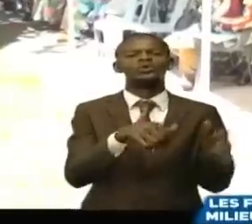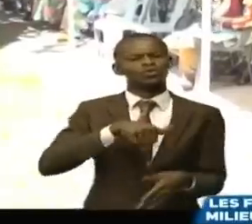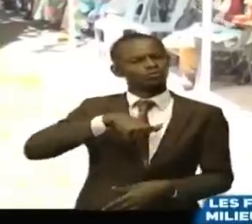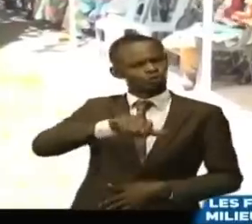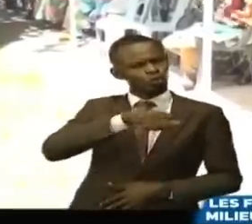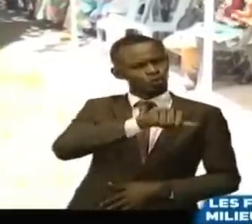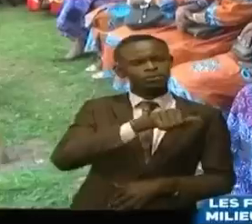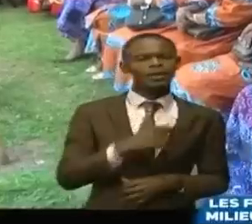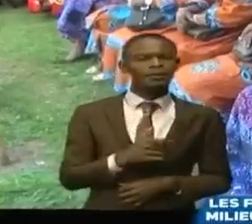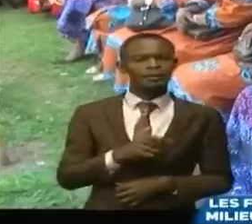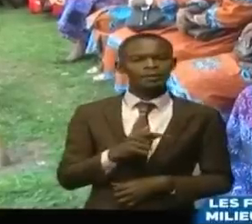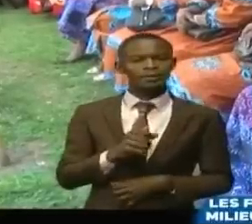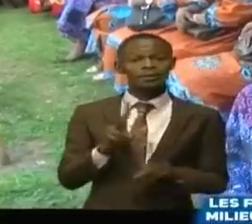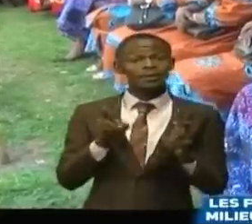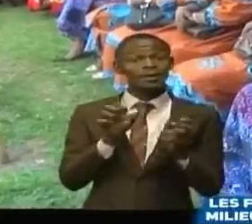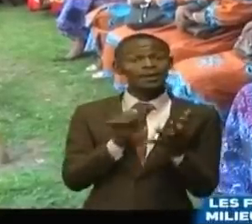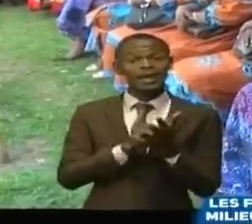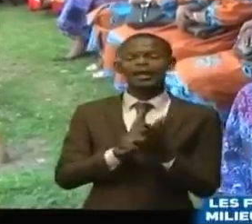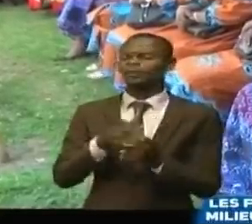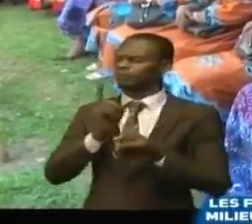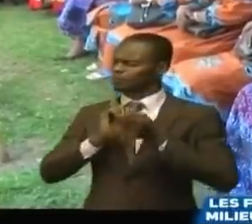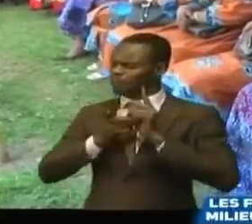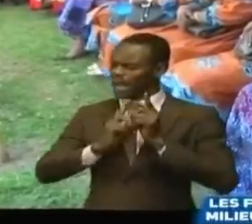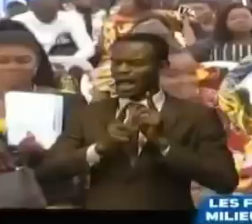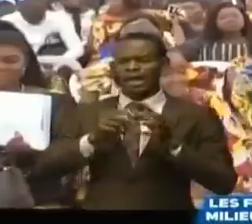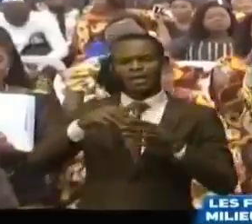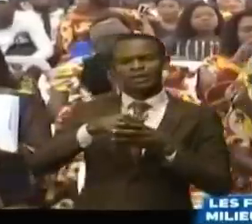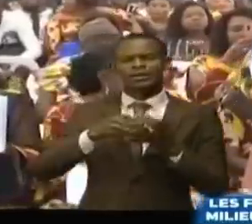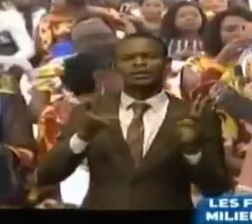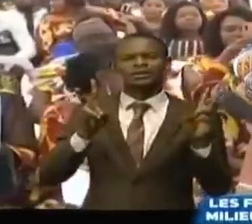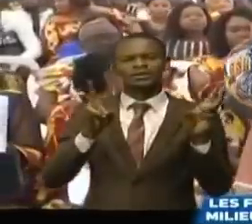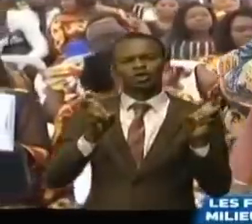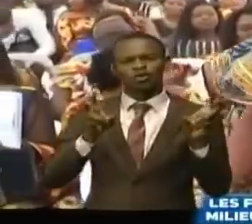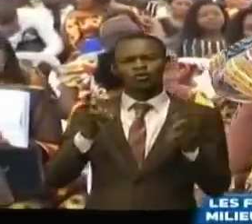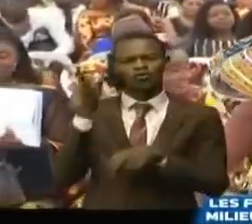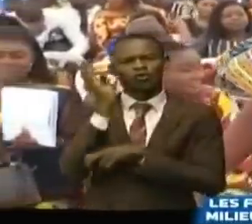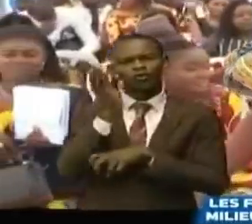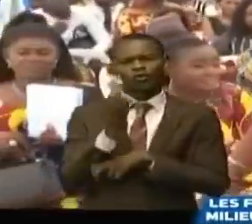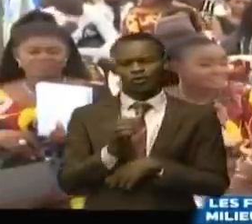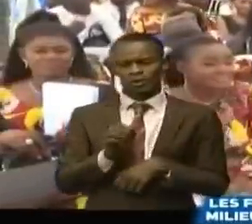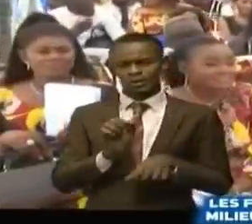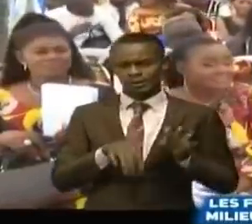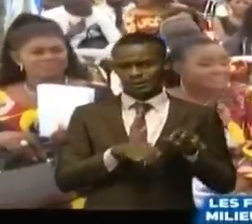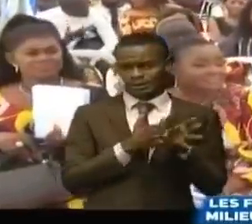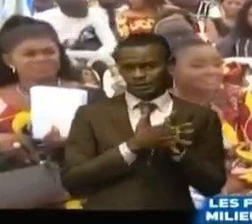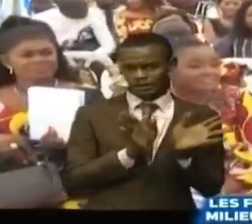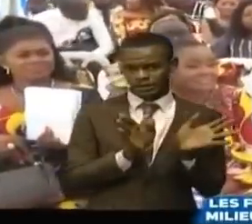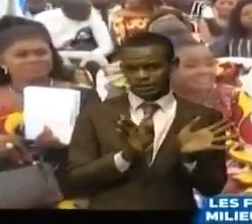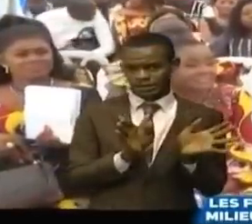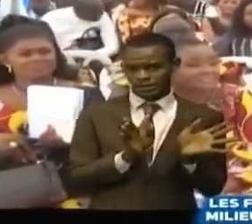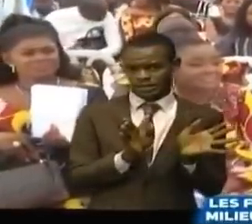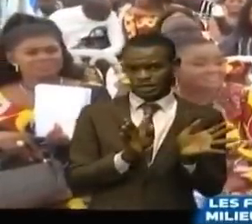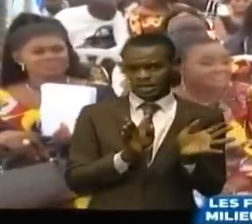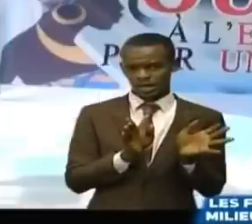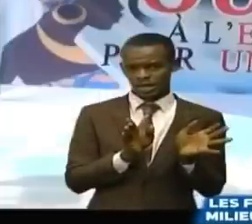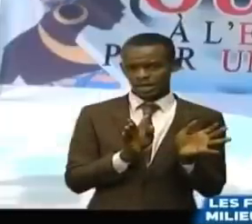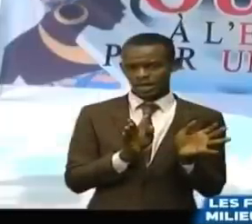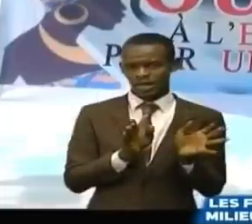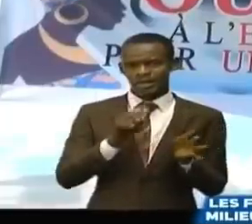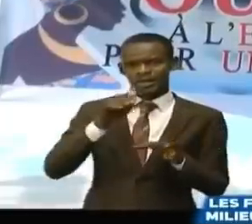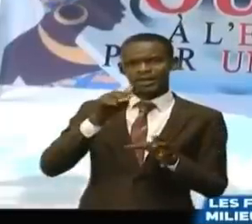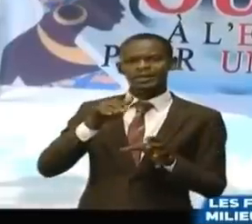développé au cours de cet atelier de sensibilisation animé par la secrétaire générale adjointe chargée des actions féminines de